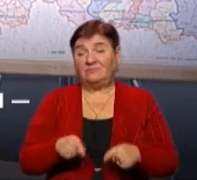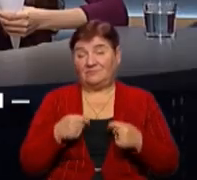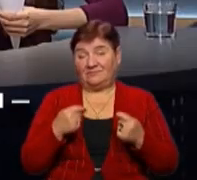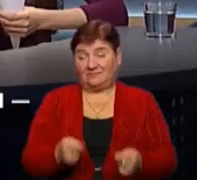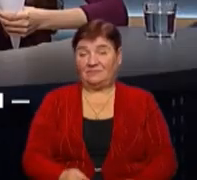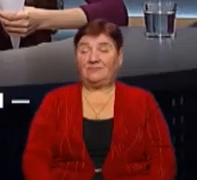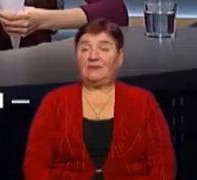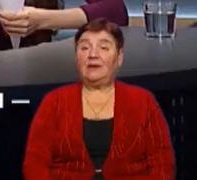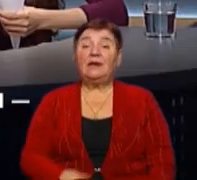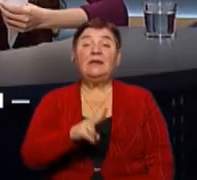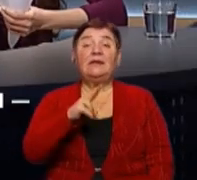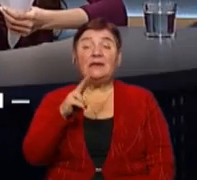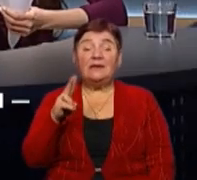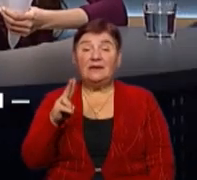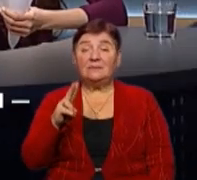йдеться? Про які там